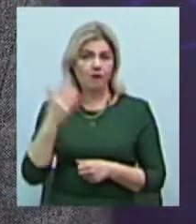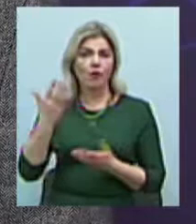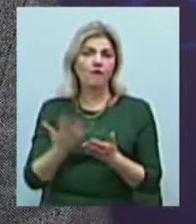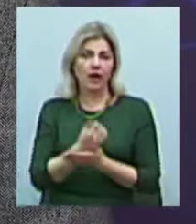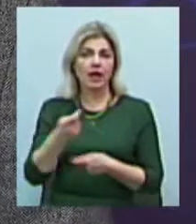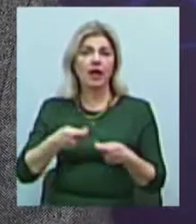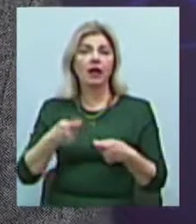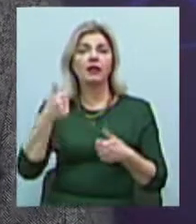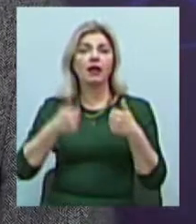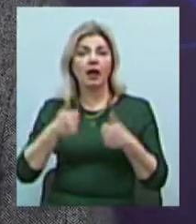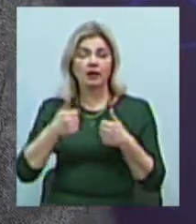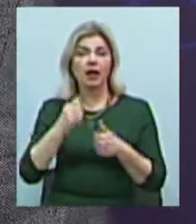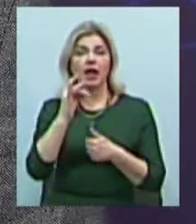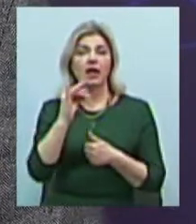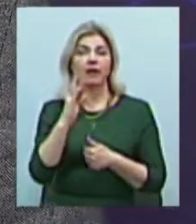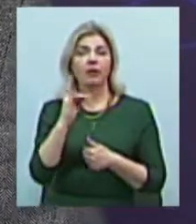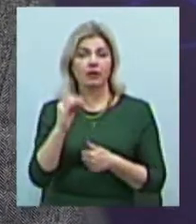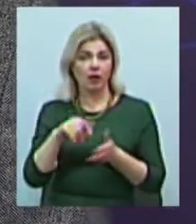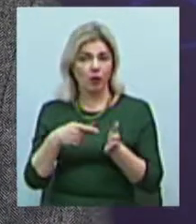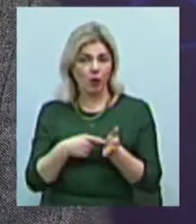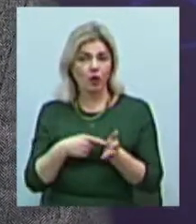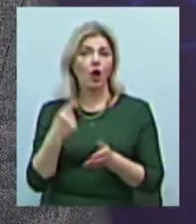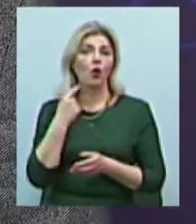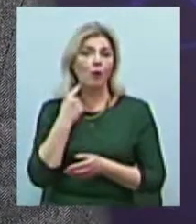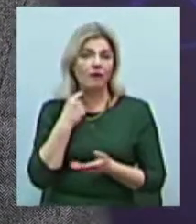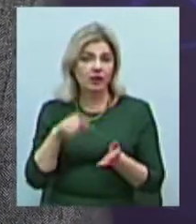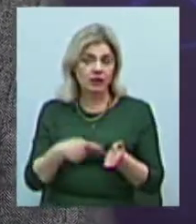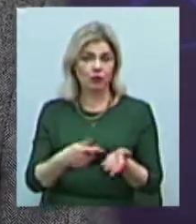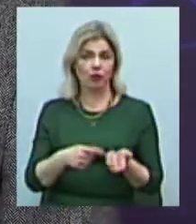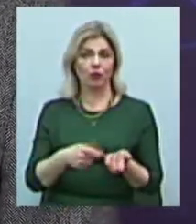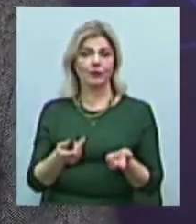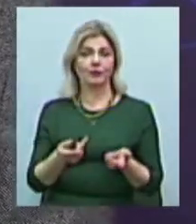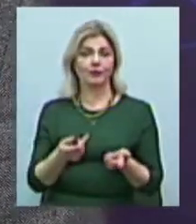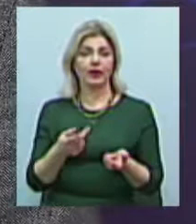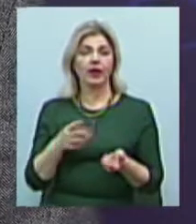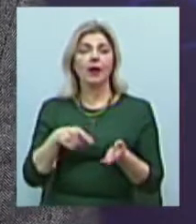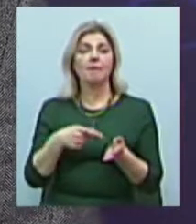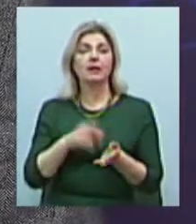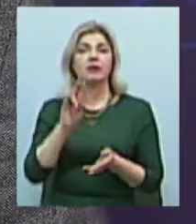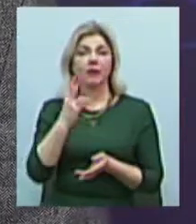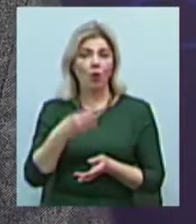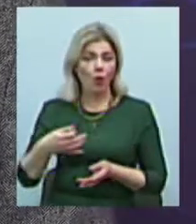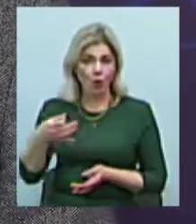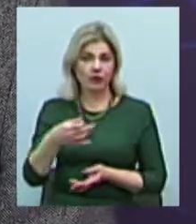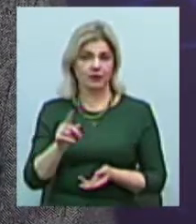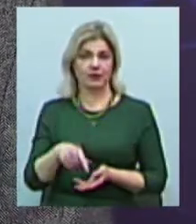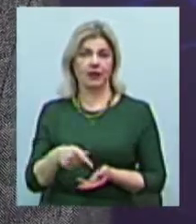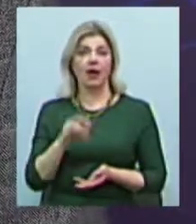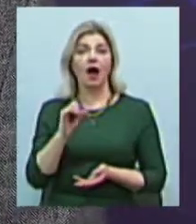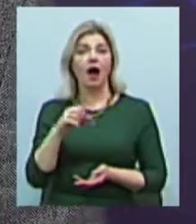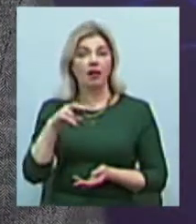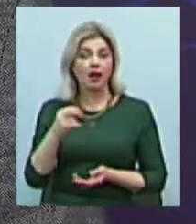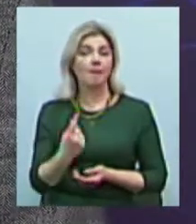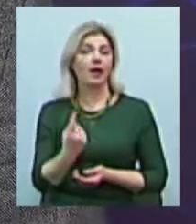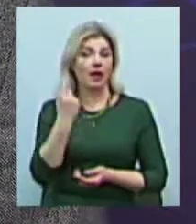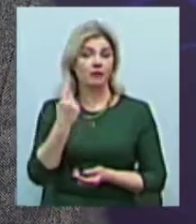тендер в минулому році в Рівному, в Кропивницькому, в Миколаївській області. Але